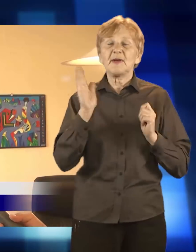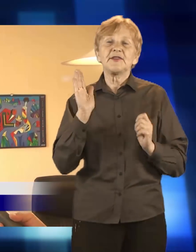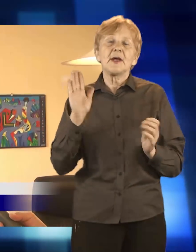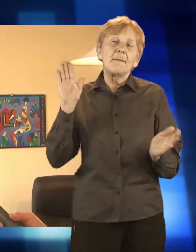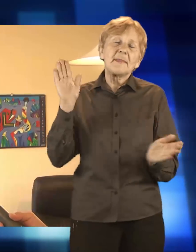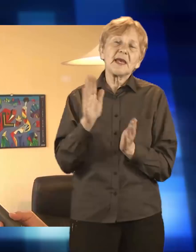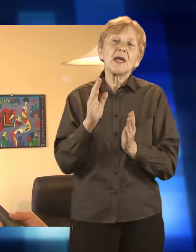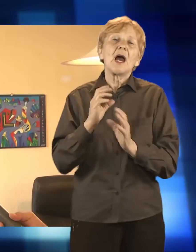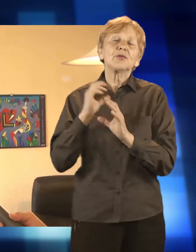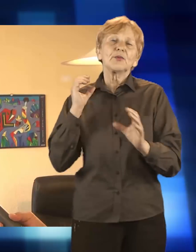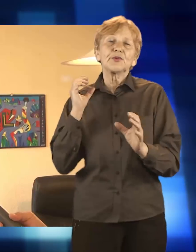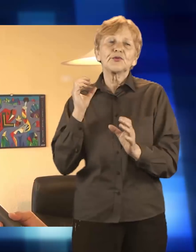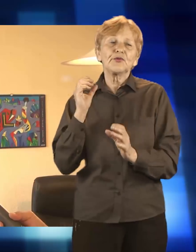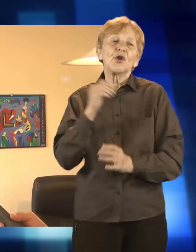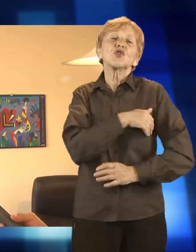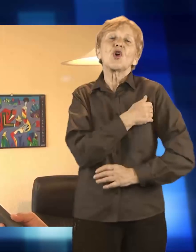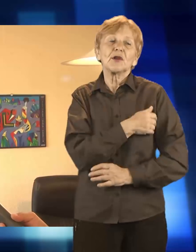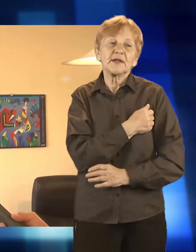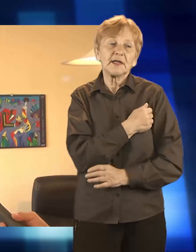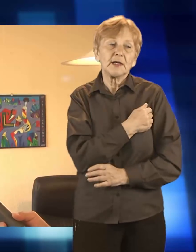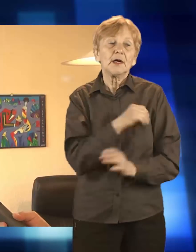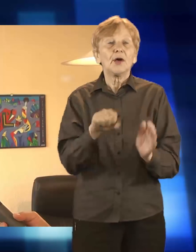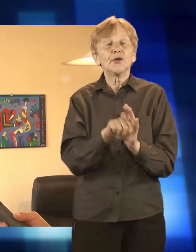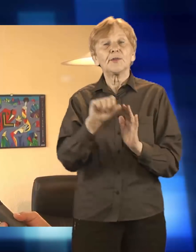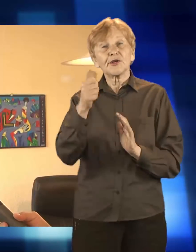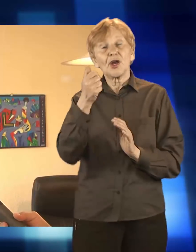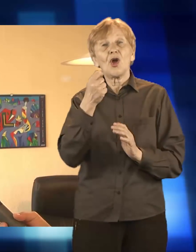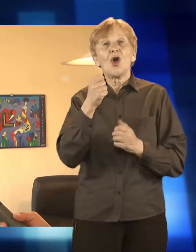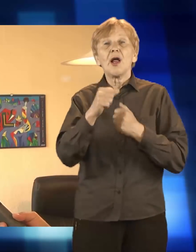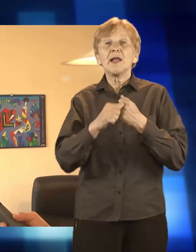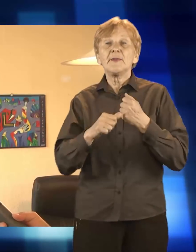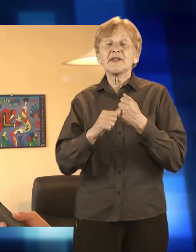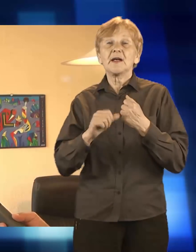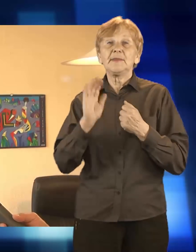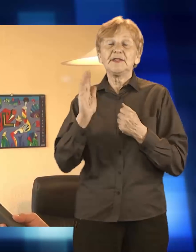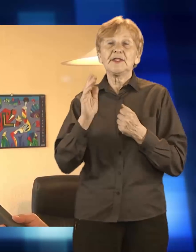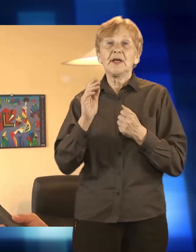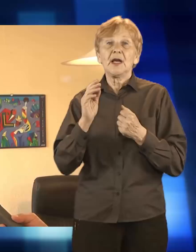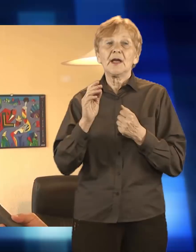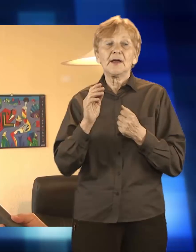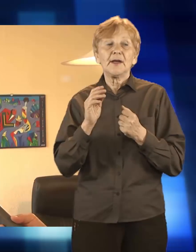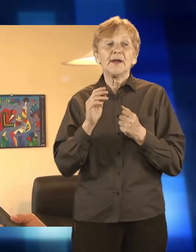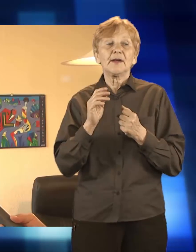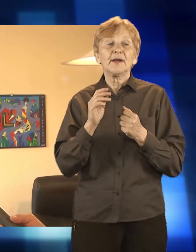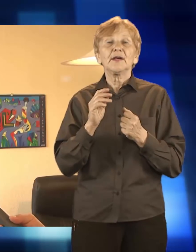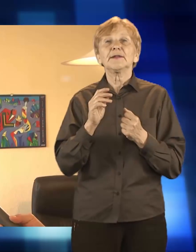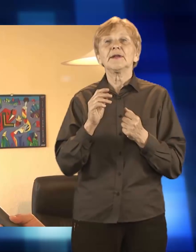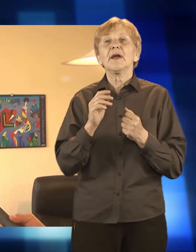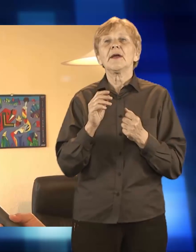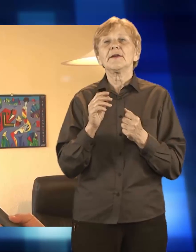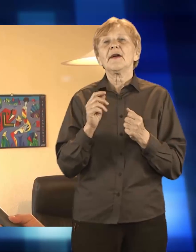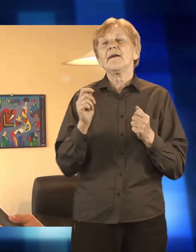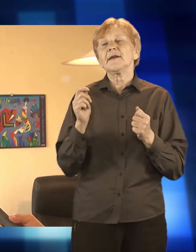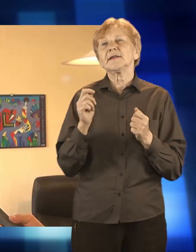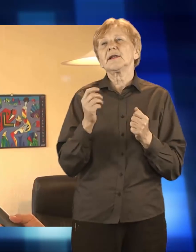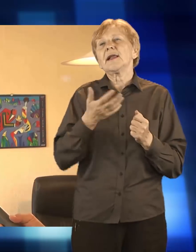nie? Więc najprawdopodobniej od lipca będzie rozkład wakacyjny, letni, bez